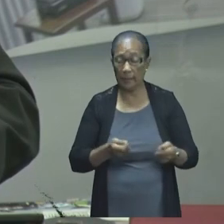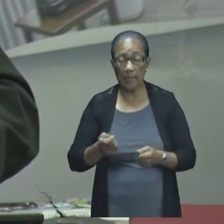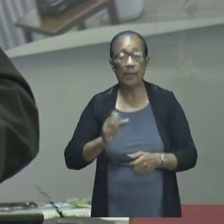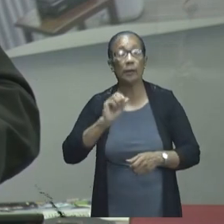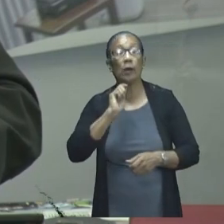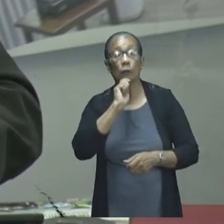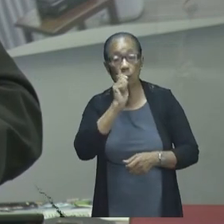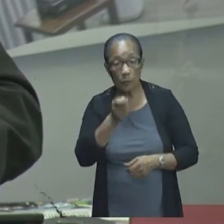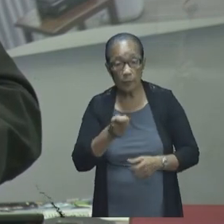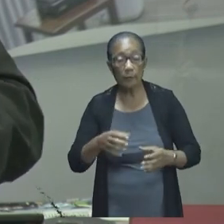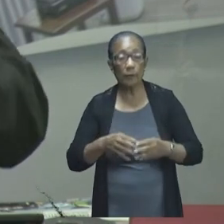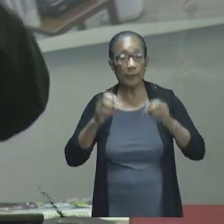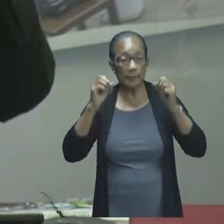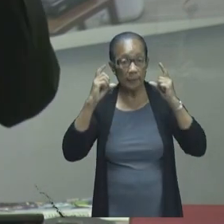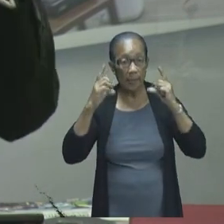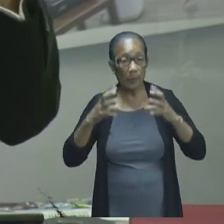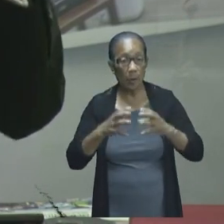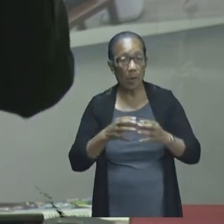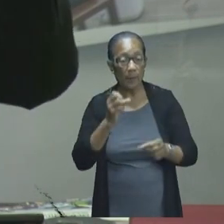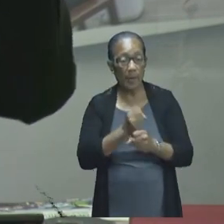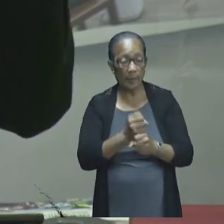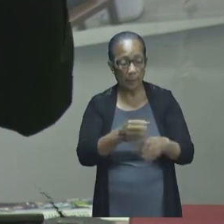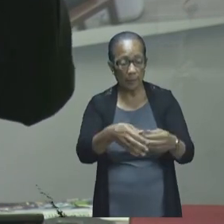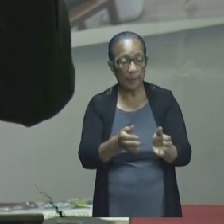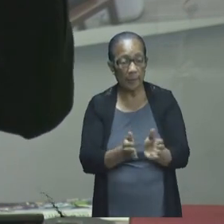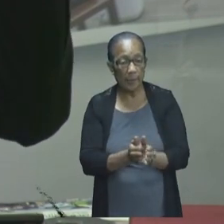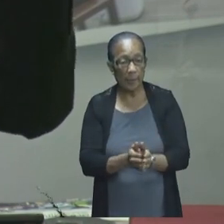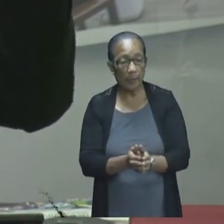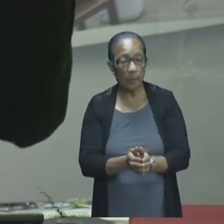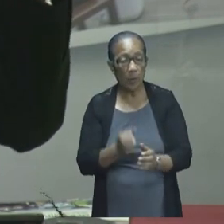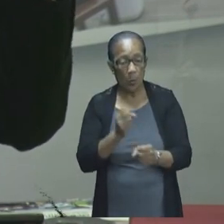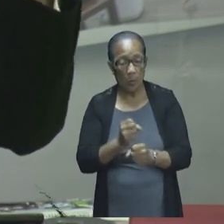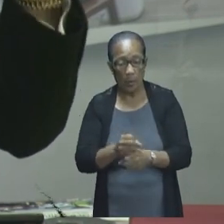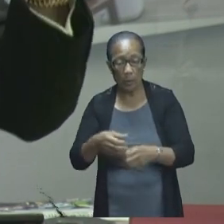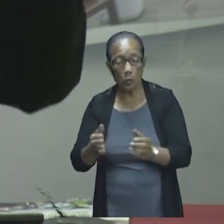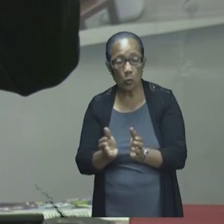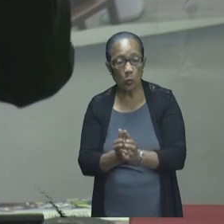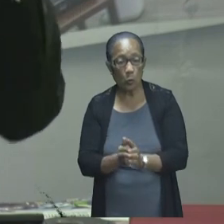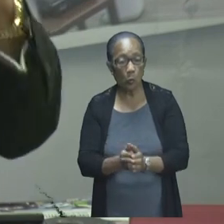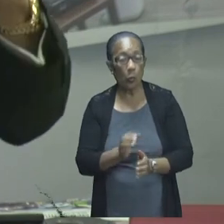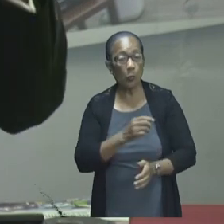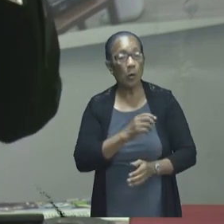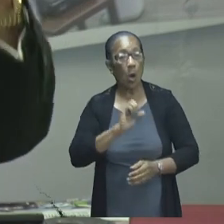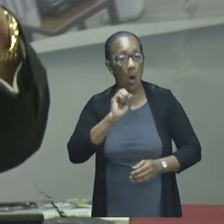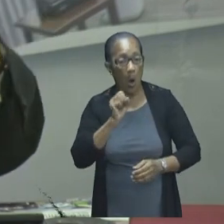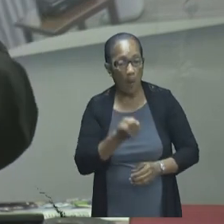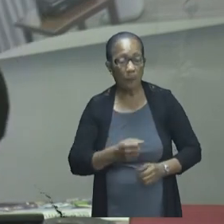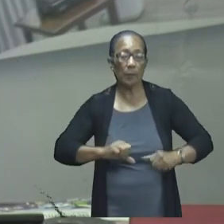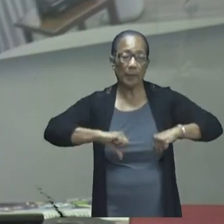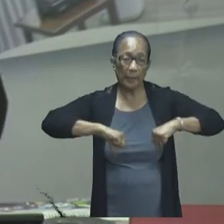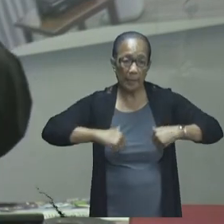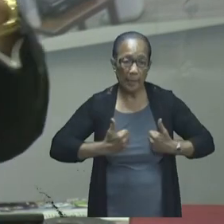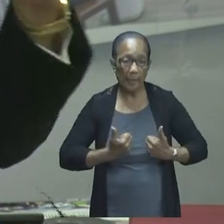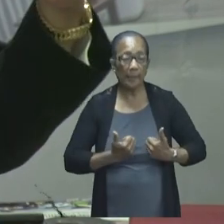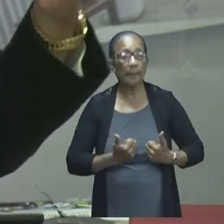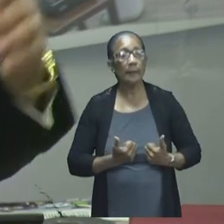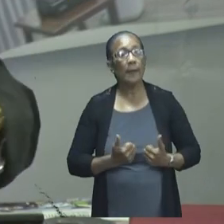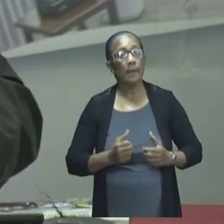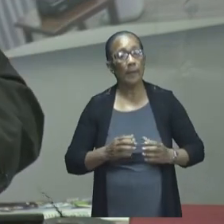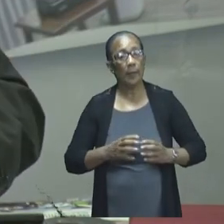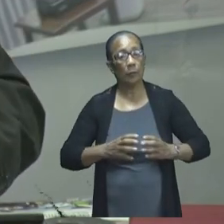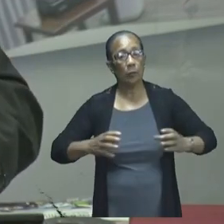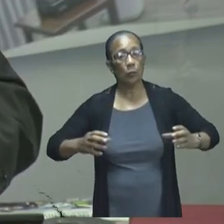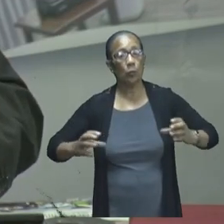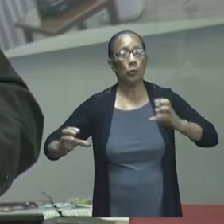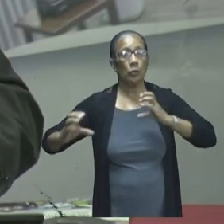voorstel van de zamelen president mark je team commissie je werper op rhys en gele om te starten met een hele brede discussie